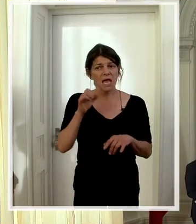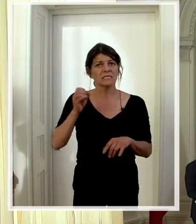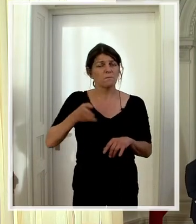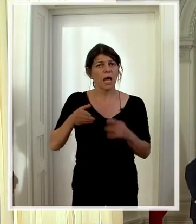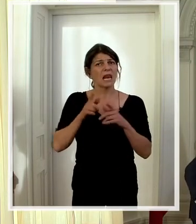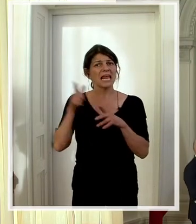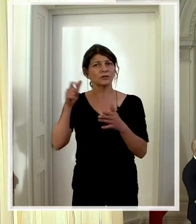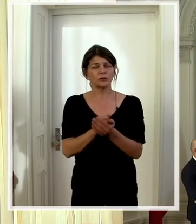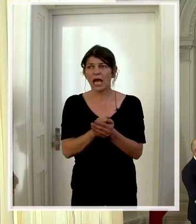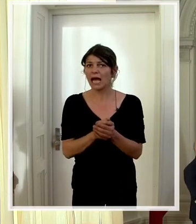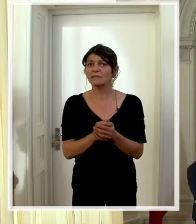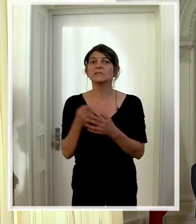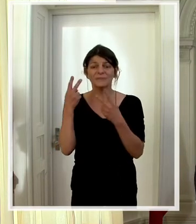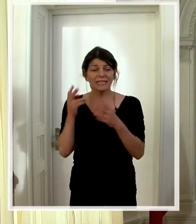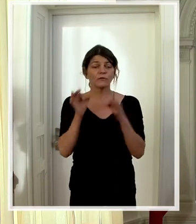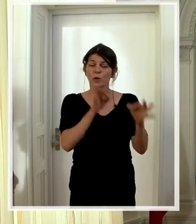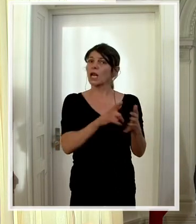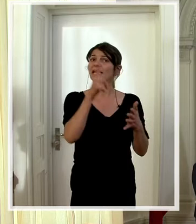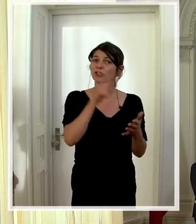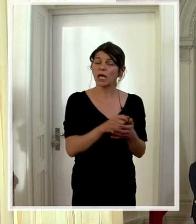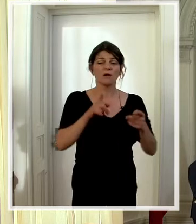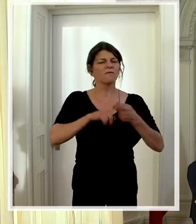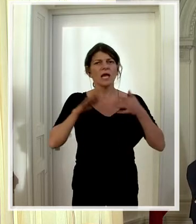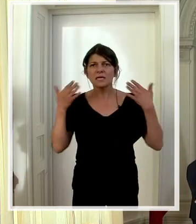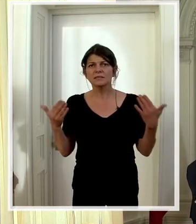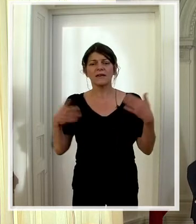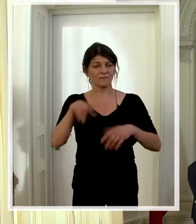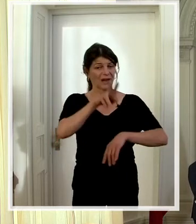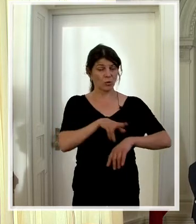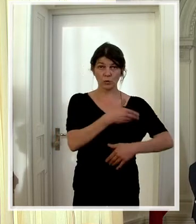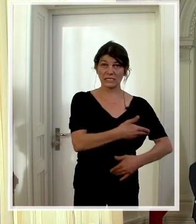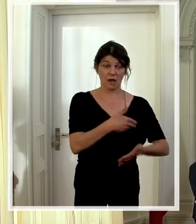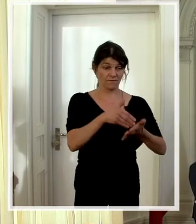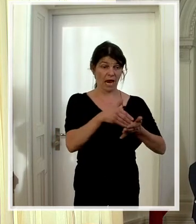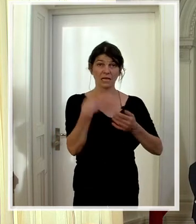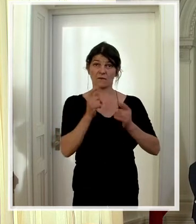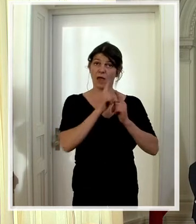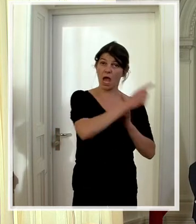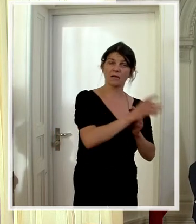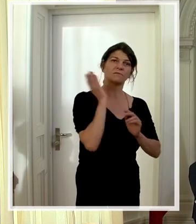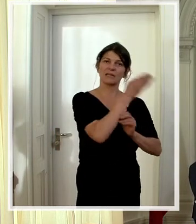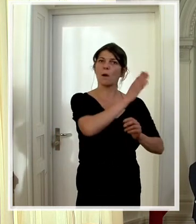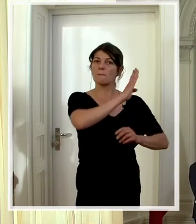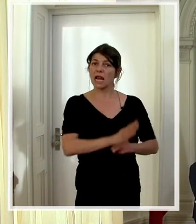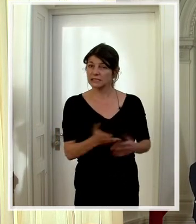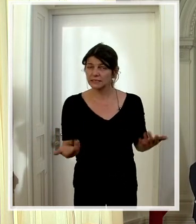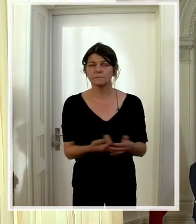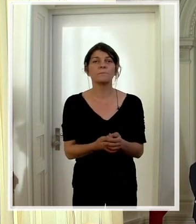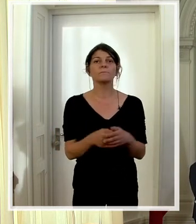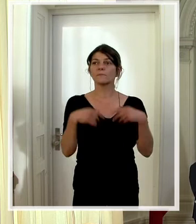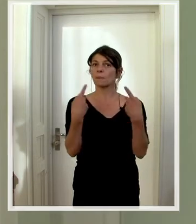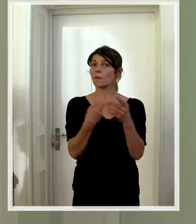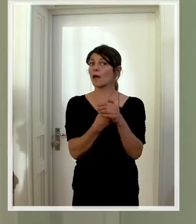den Liechtensteiner dann ein S-Bahn Liechtenstein, wenn es irgendwie zu Dotz weitergeht, Richtung Balzers und dann